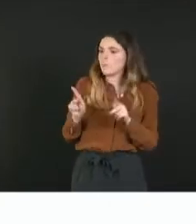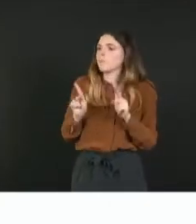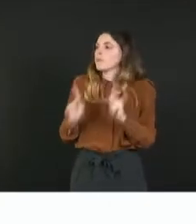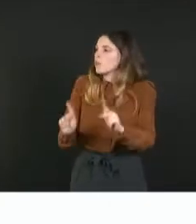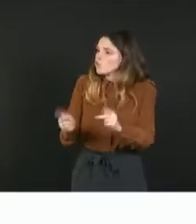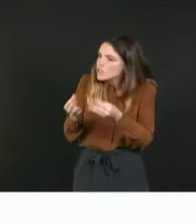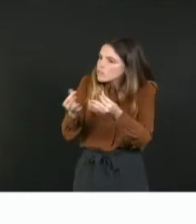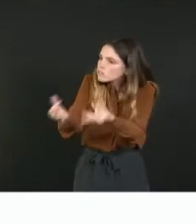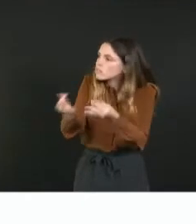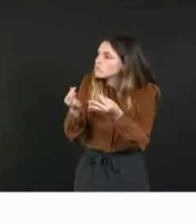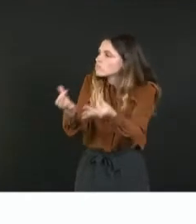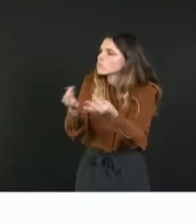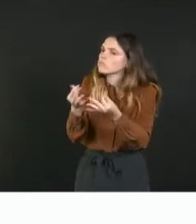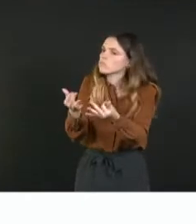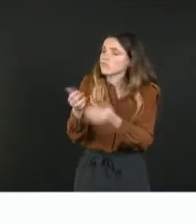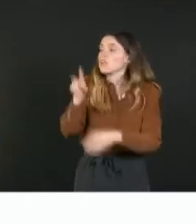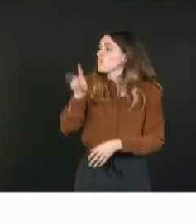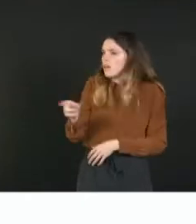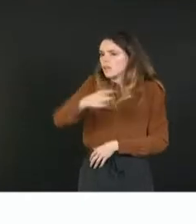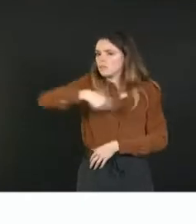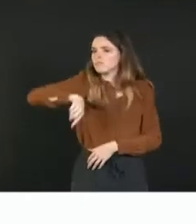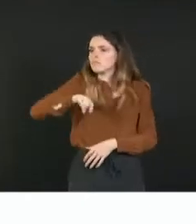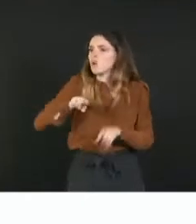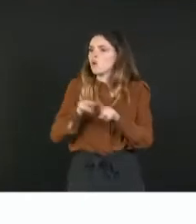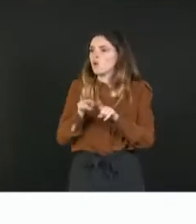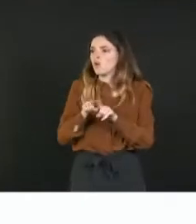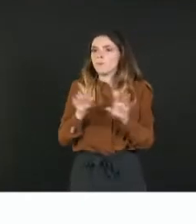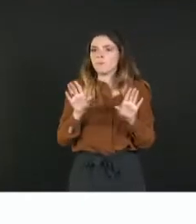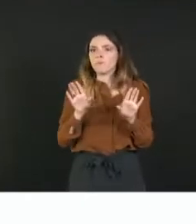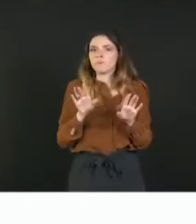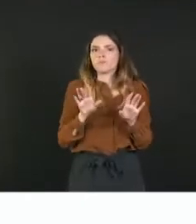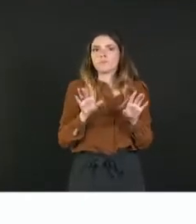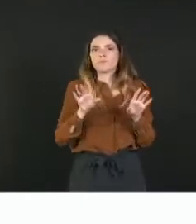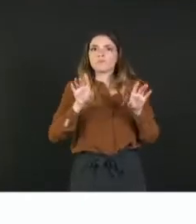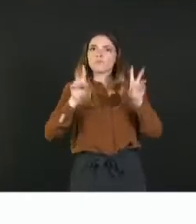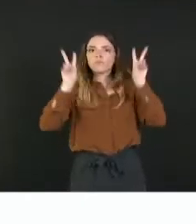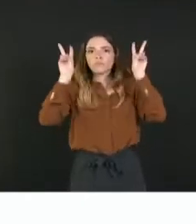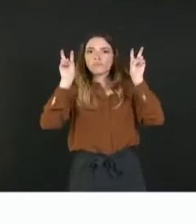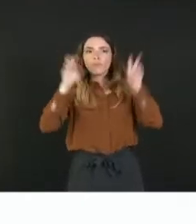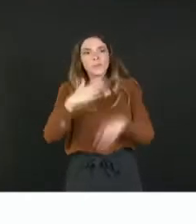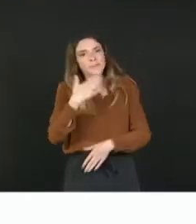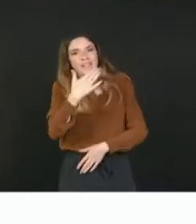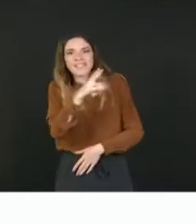Alors tout le monde n'est pas favorable à cette idée de services rendus parce que voilà, ça fait un peu